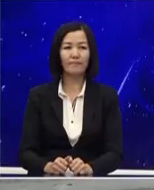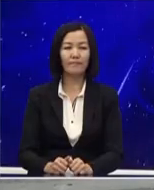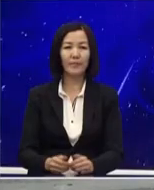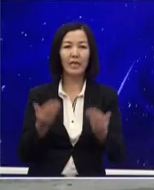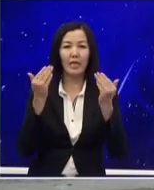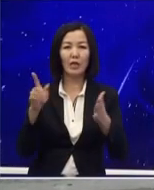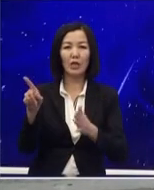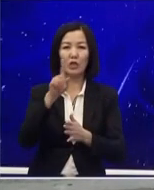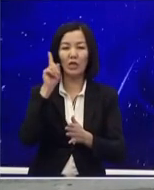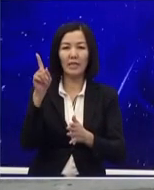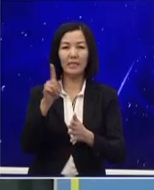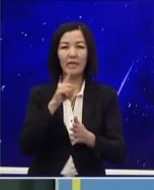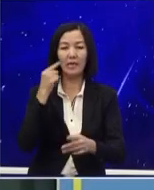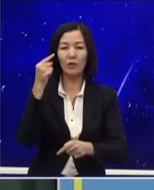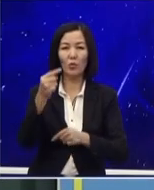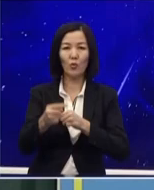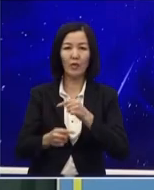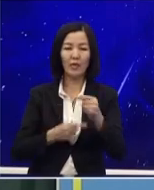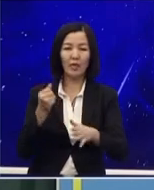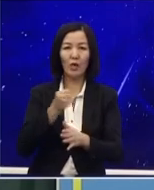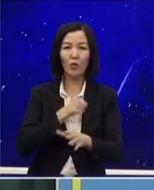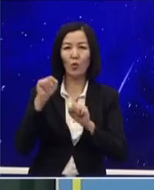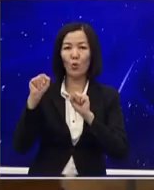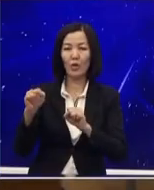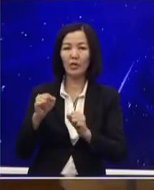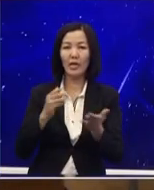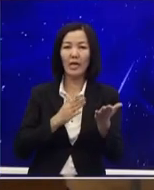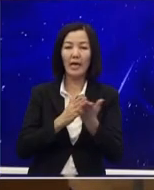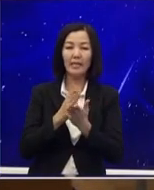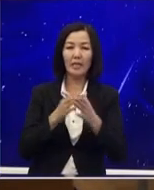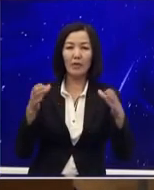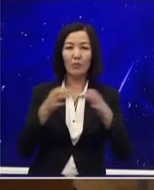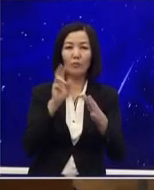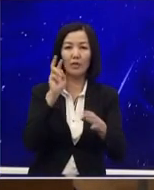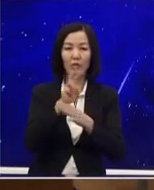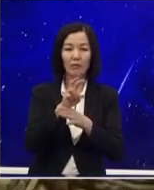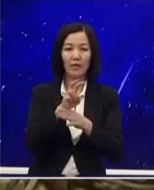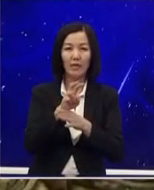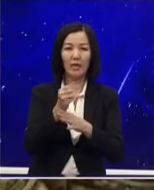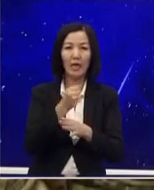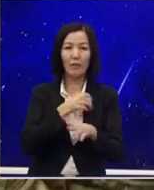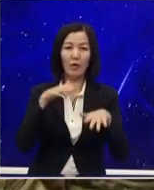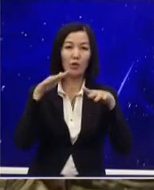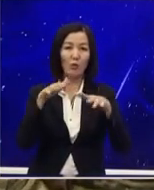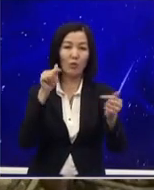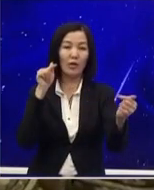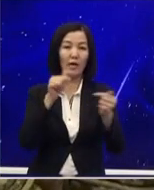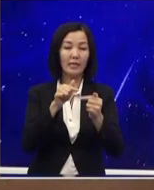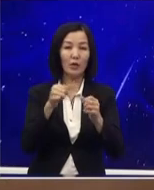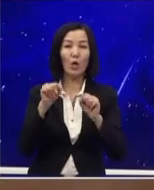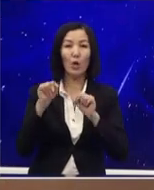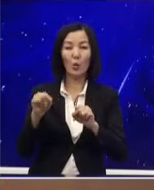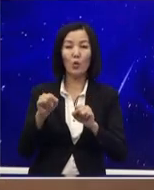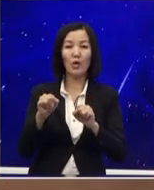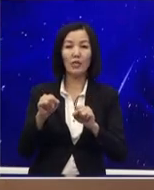Енді жас мамандар одан әрі әуе қорғанысы күштерінің әскери бөлімдеріне жіберіледі. Онда олар әуе шабуылына қарсы қорғаныс